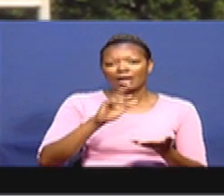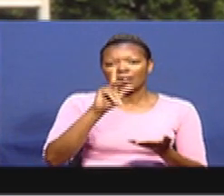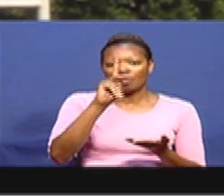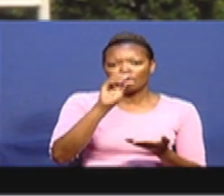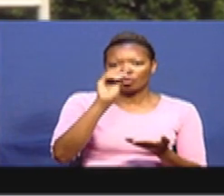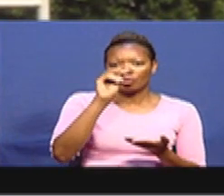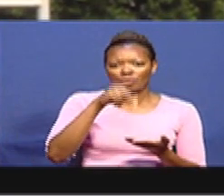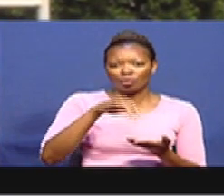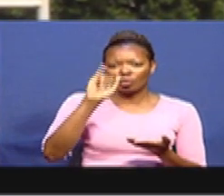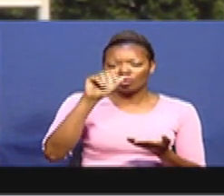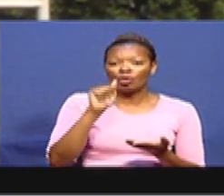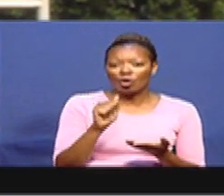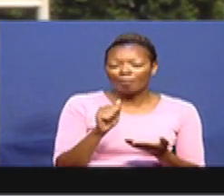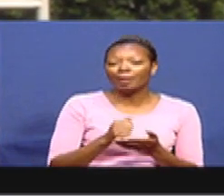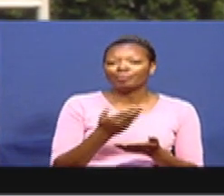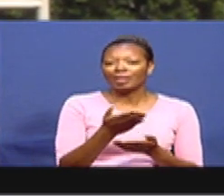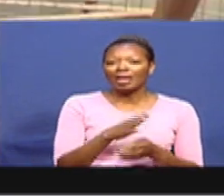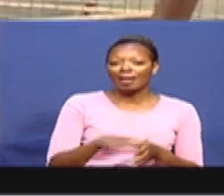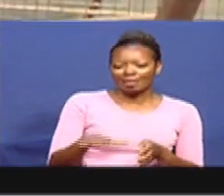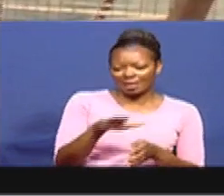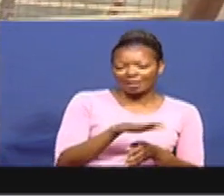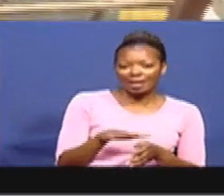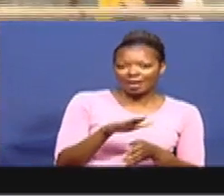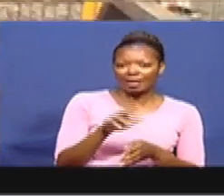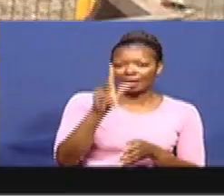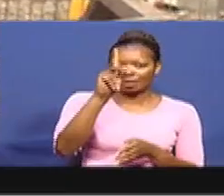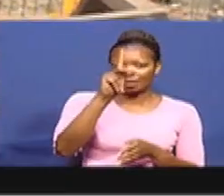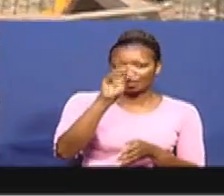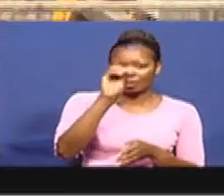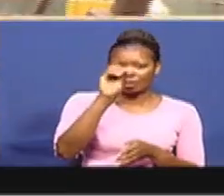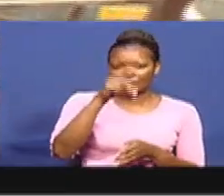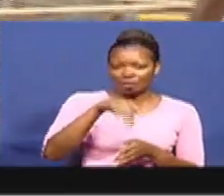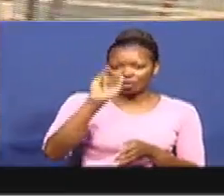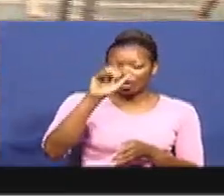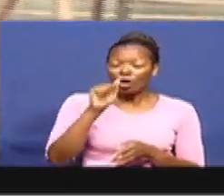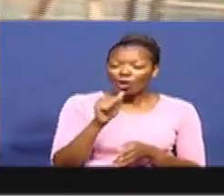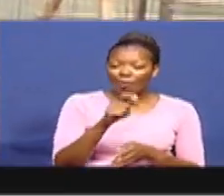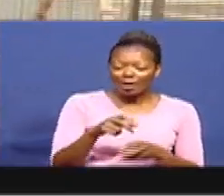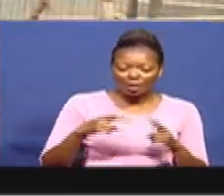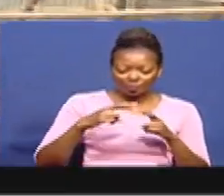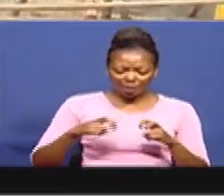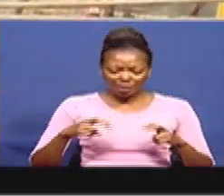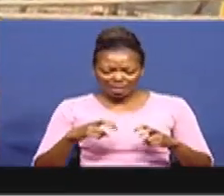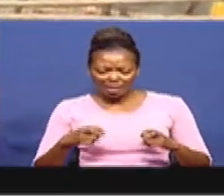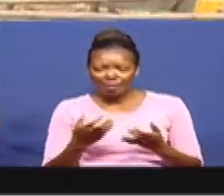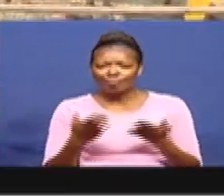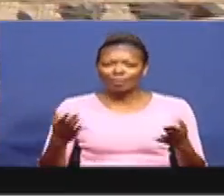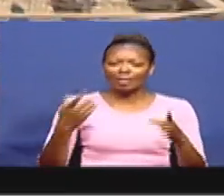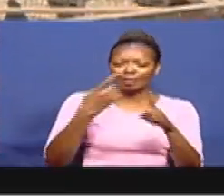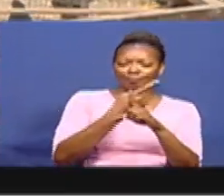Hapa ni Muguga katika kitengo cha utafiti cha kopia. Wao hujihusisha na kilimo cha vitu vya aina